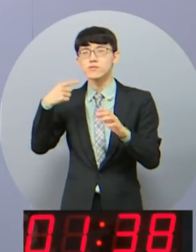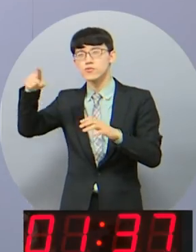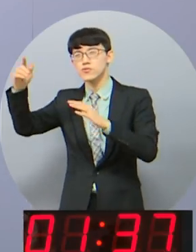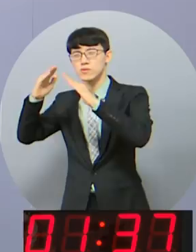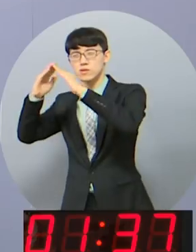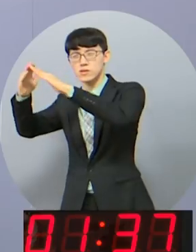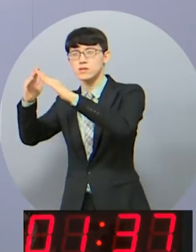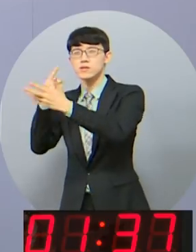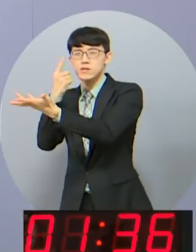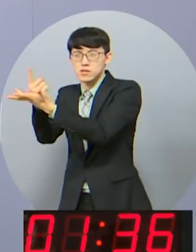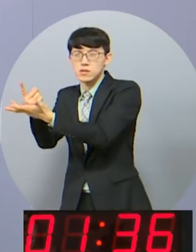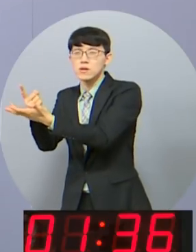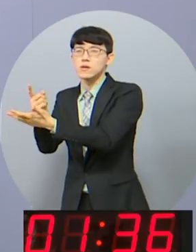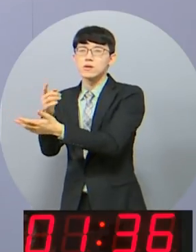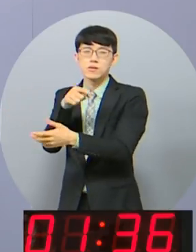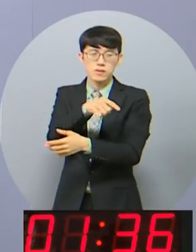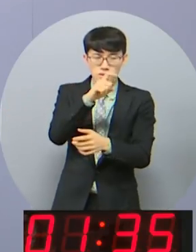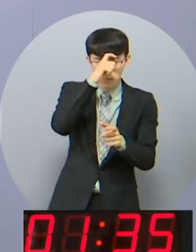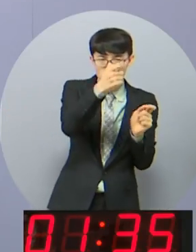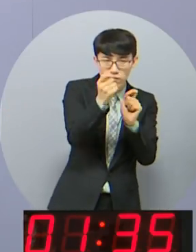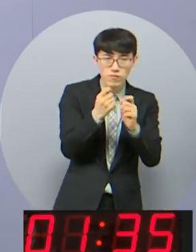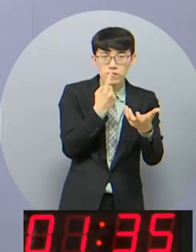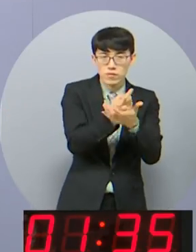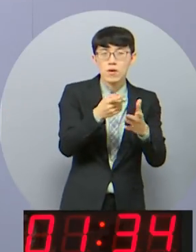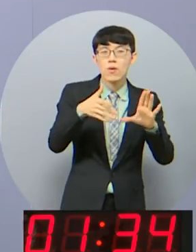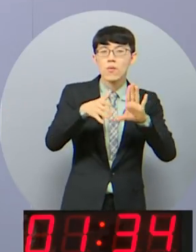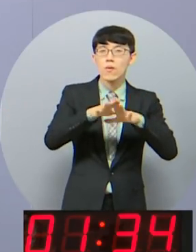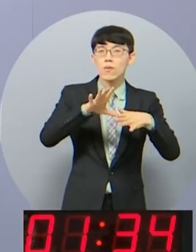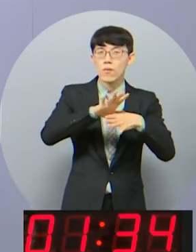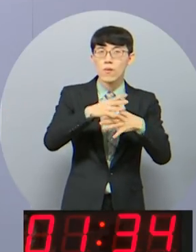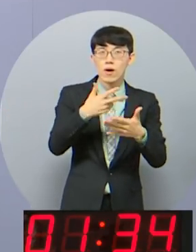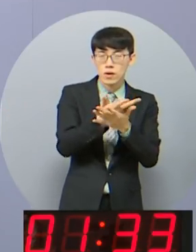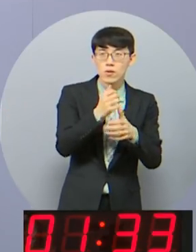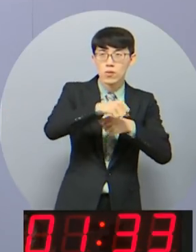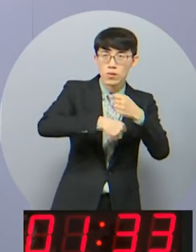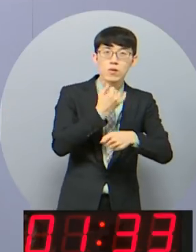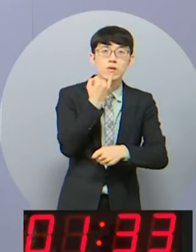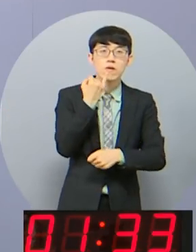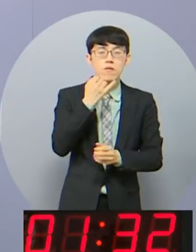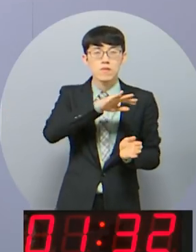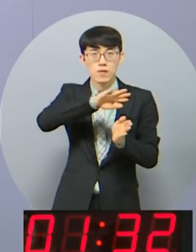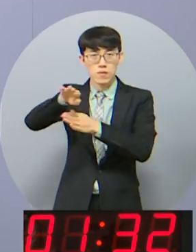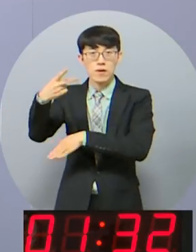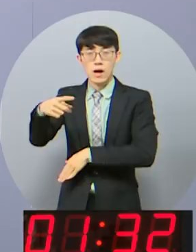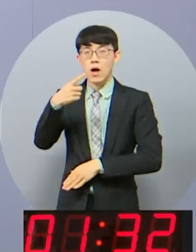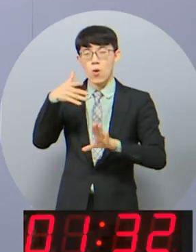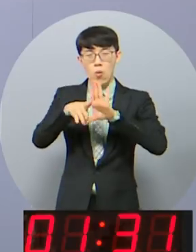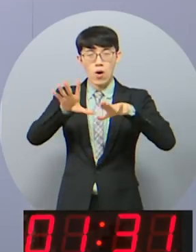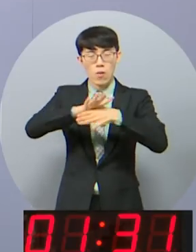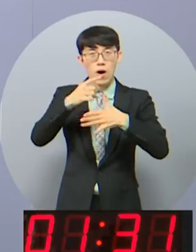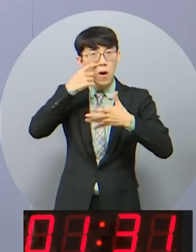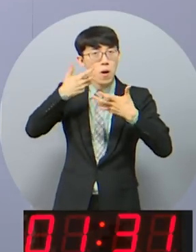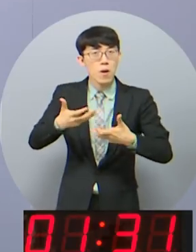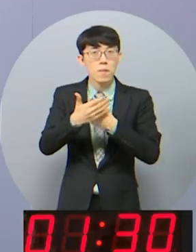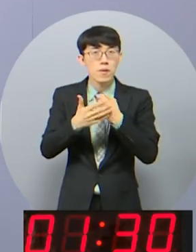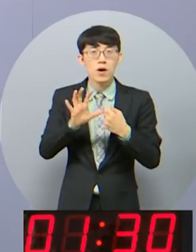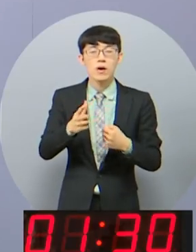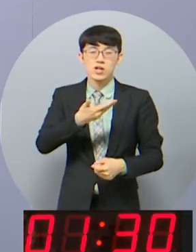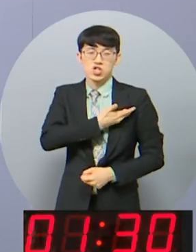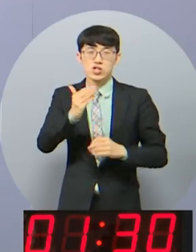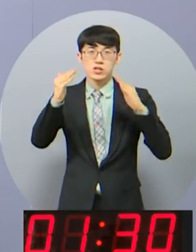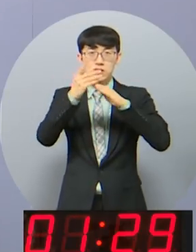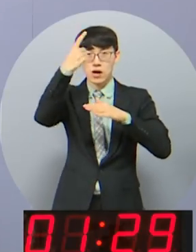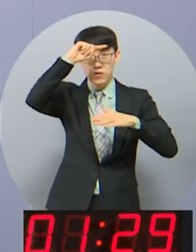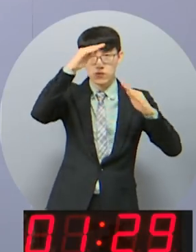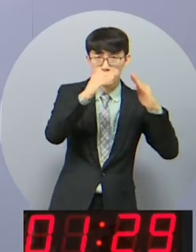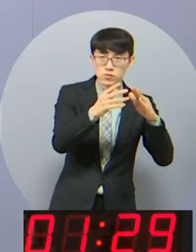艺文生活。还有文化，宇恩对于文化的 保存不遗余力，包括我们的私家古厝，还有木下近